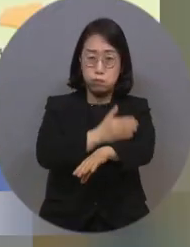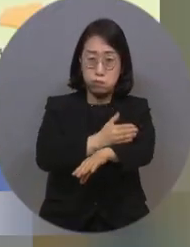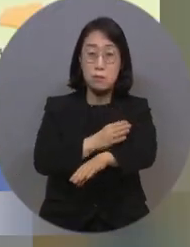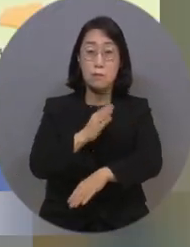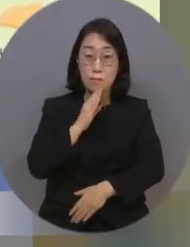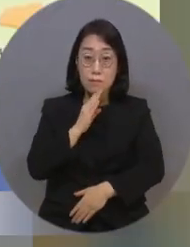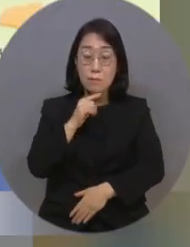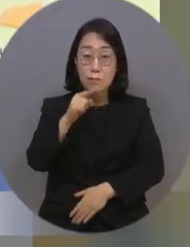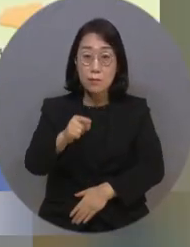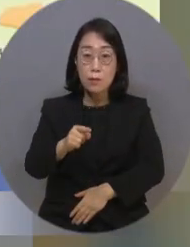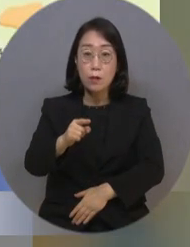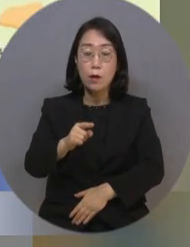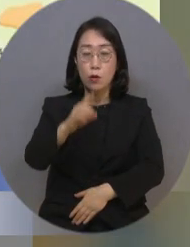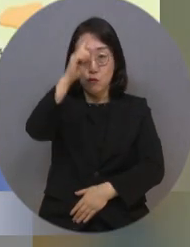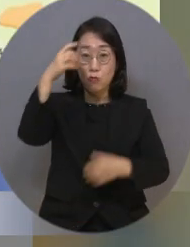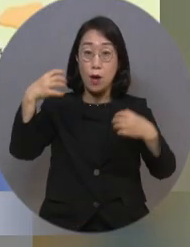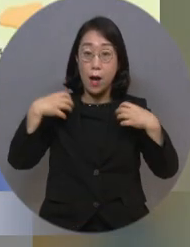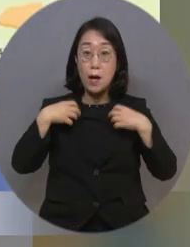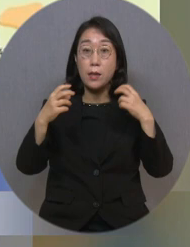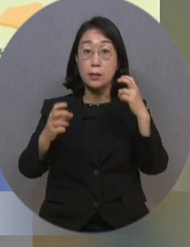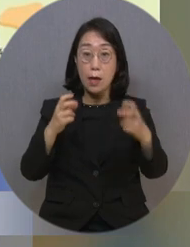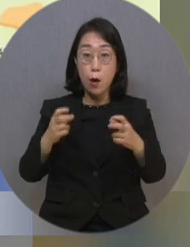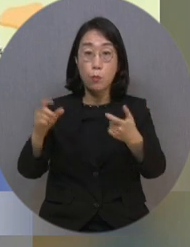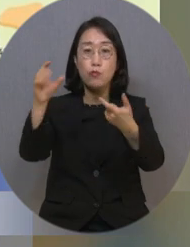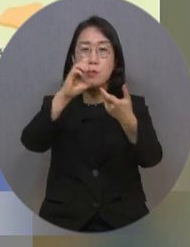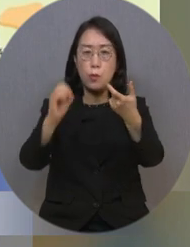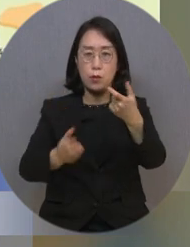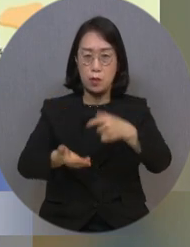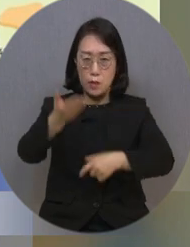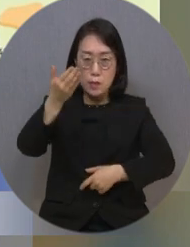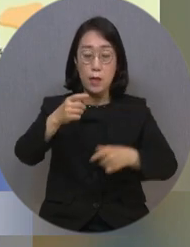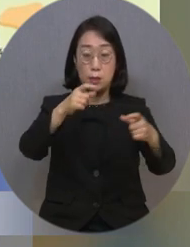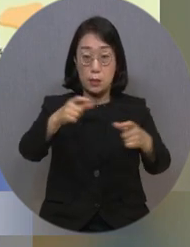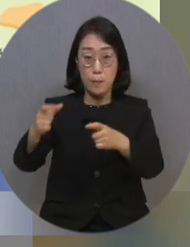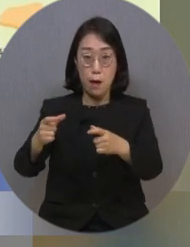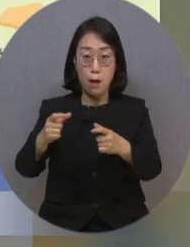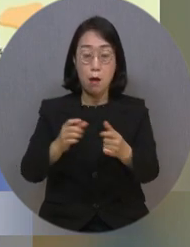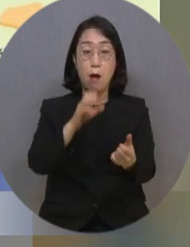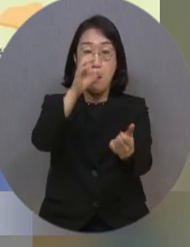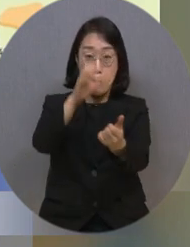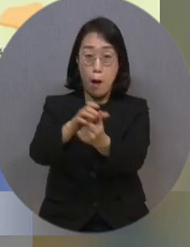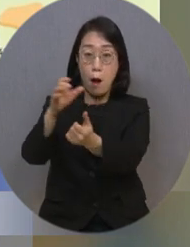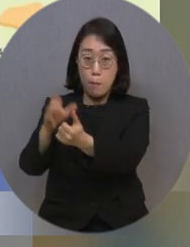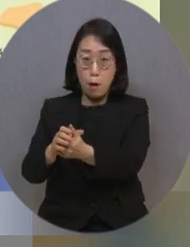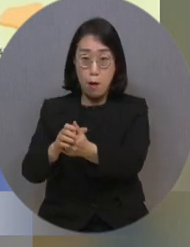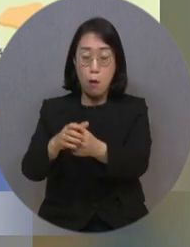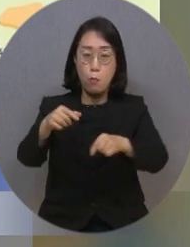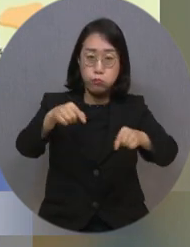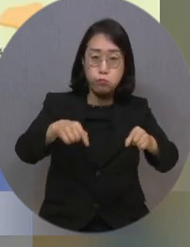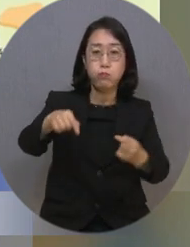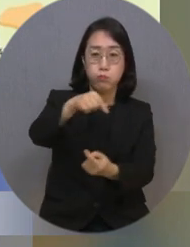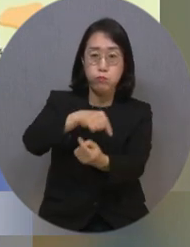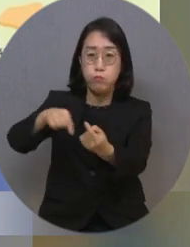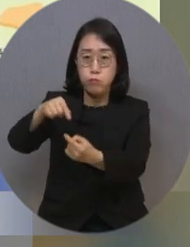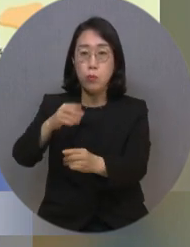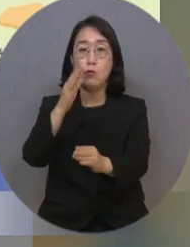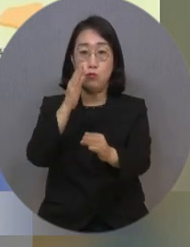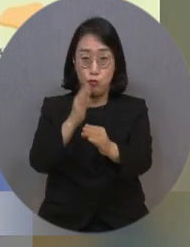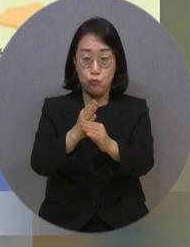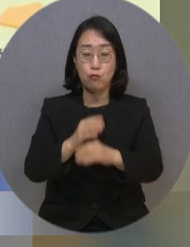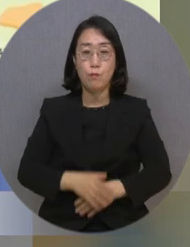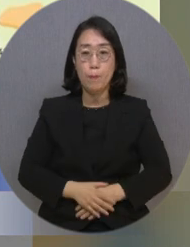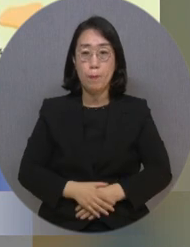중앙장애인복지사업 60% 이상이 지방분권 이후 지자체로 이관됐다는 조사 결과도